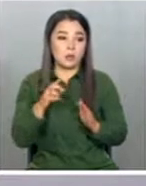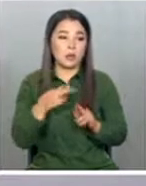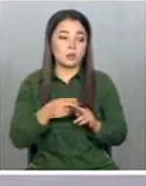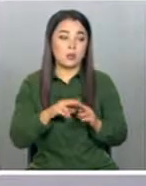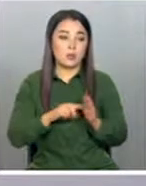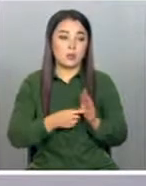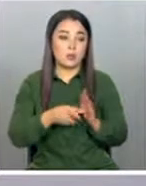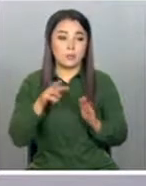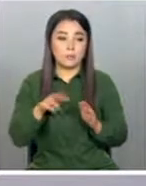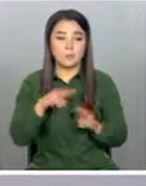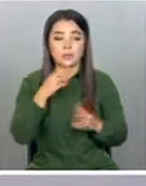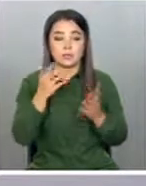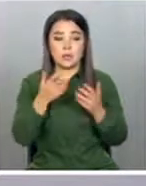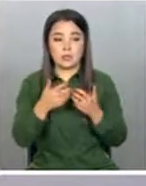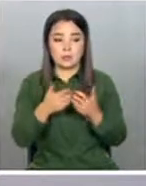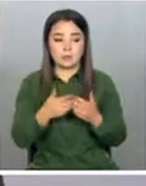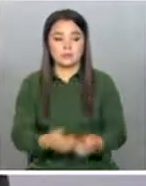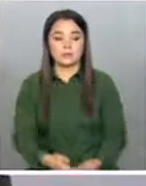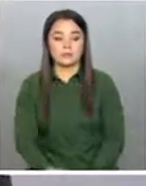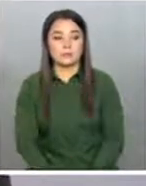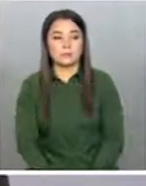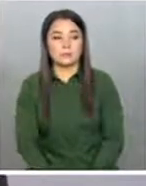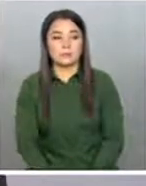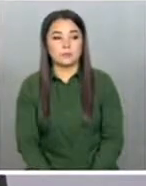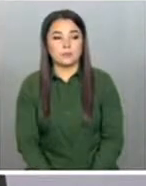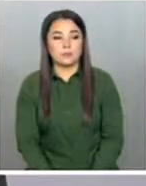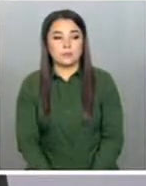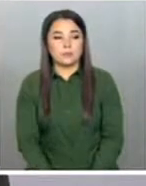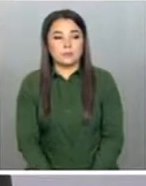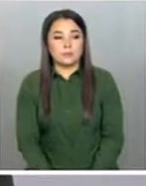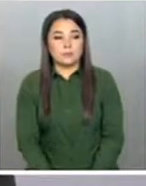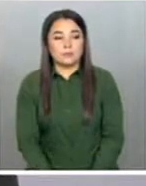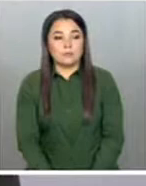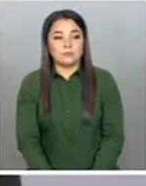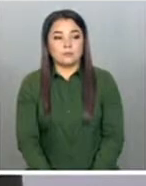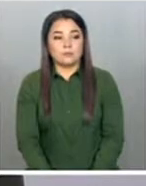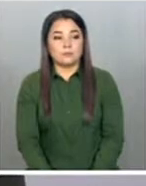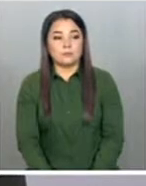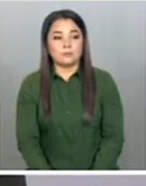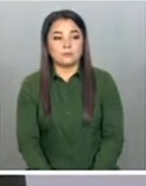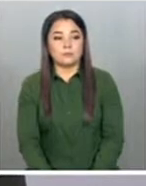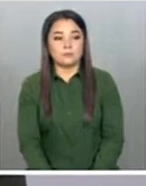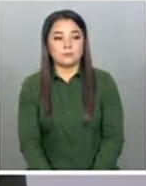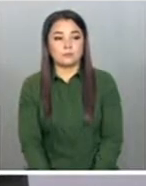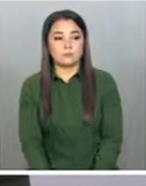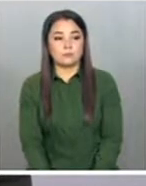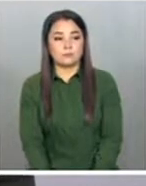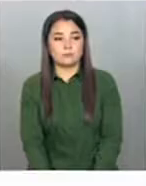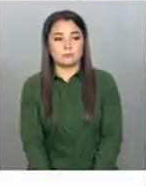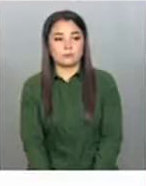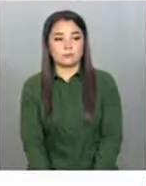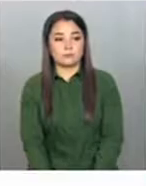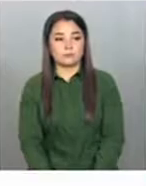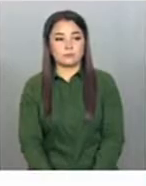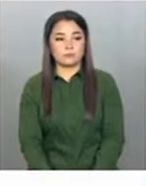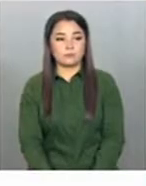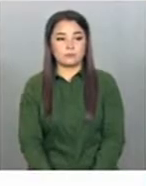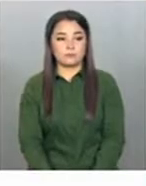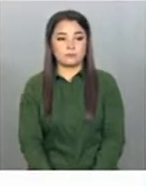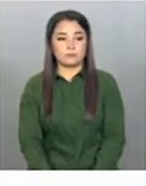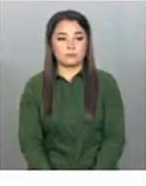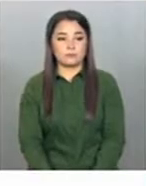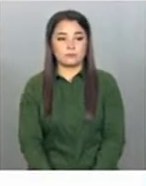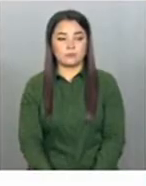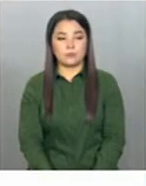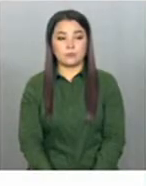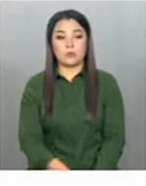24m-нің кубы n-нің 4-ші дәрежесі азайту 30m n-нің 7-ші дәрежесі болады. Біз қазір